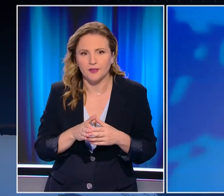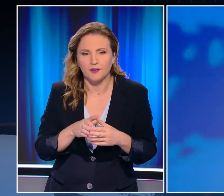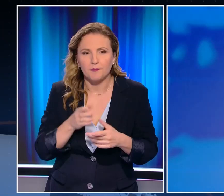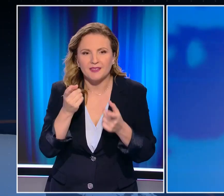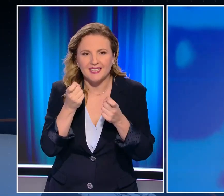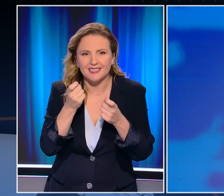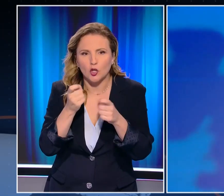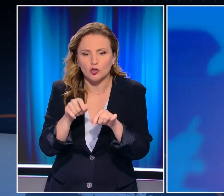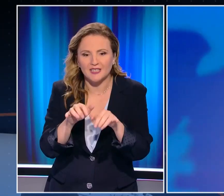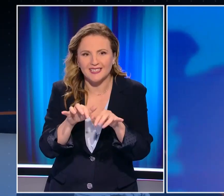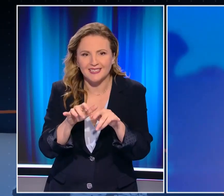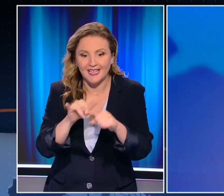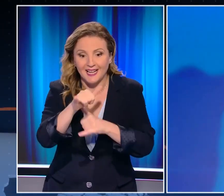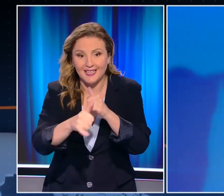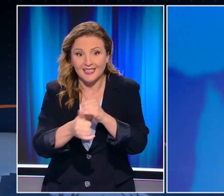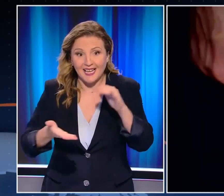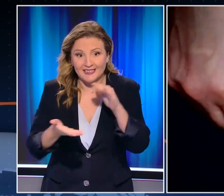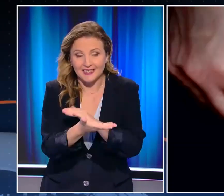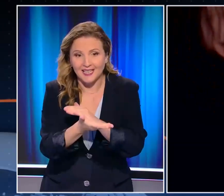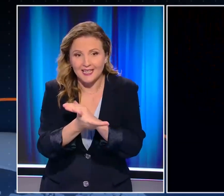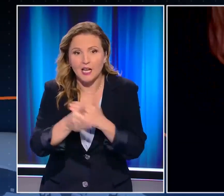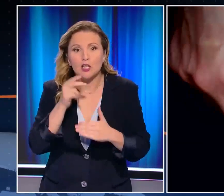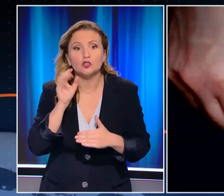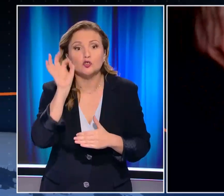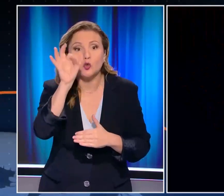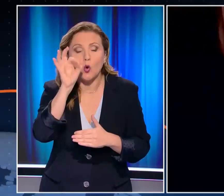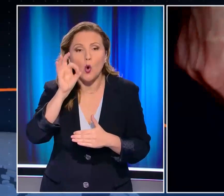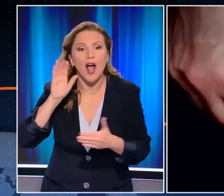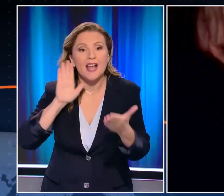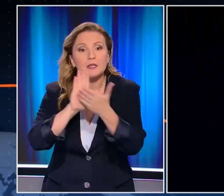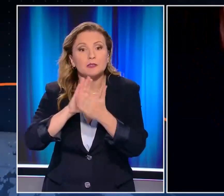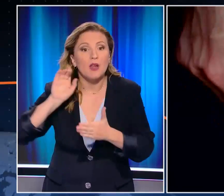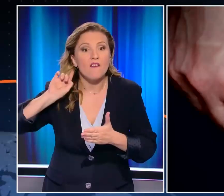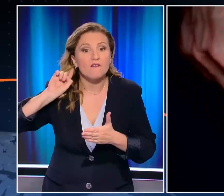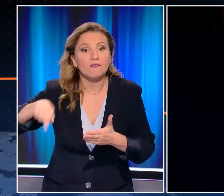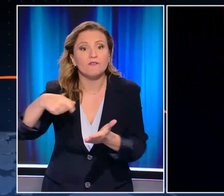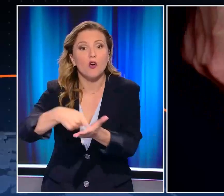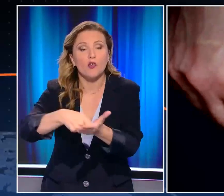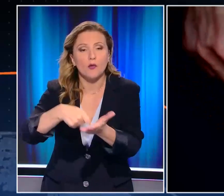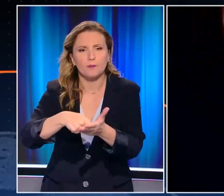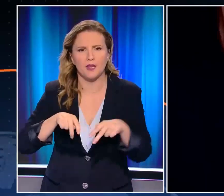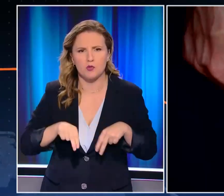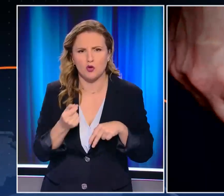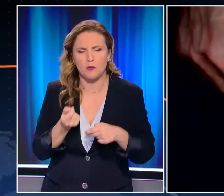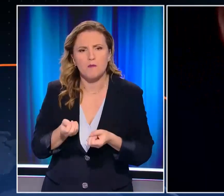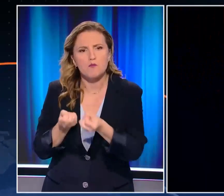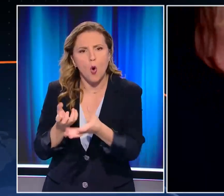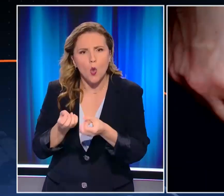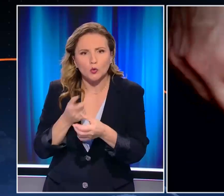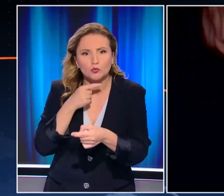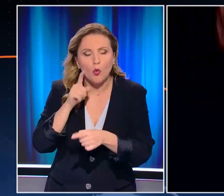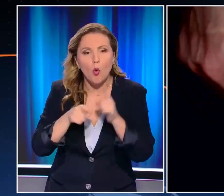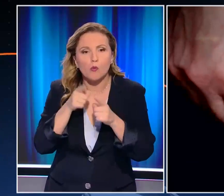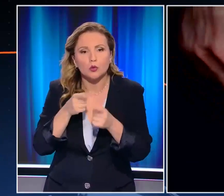Κίνητρο για ηλεκτρονικές καταγγελίες κατά της φοροδιαφυγής δίνει το Υπουργείο Οικονομικών, με μπόνους για όσους καταγγέλουν